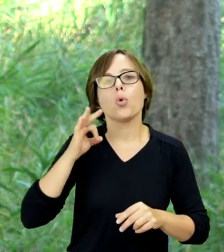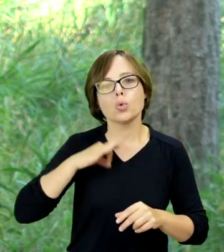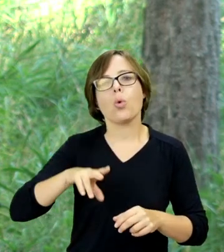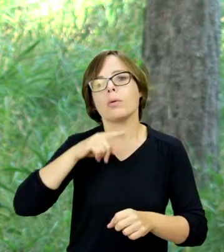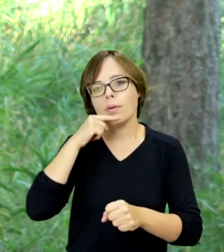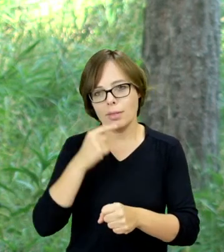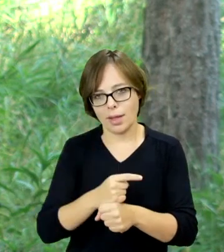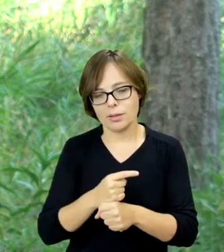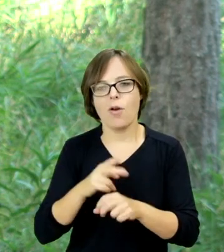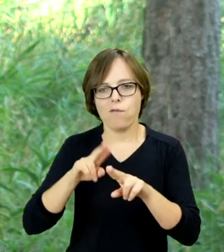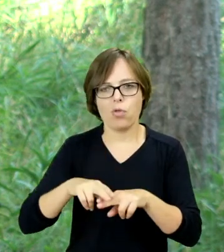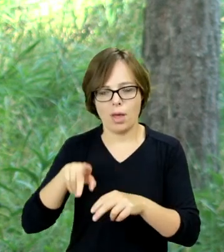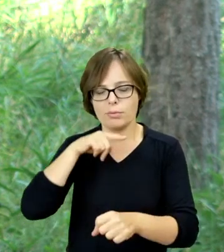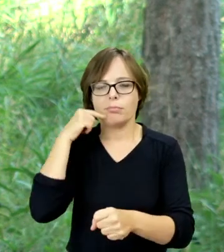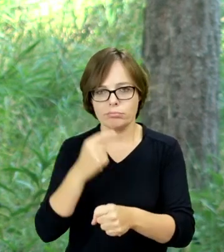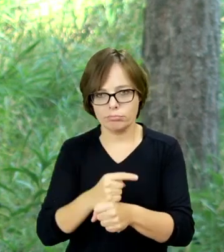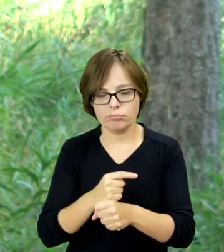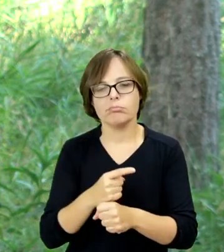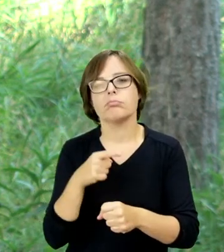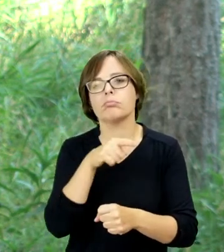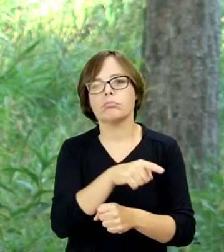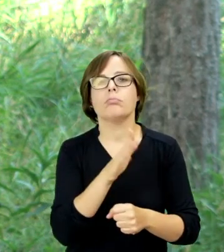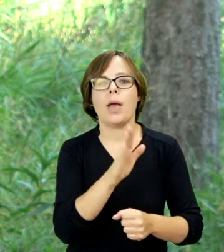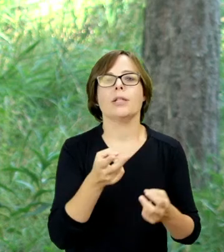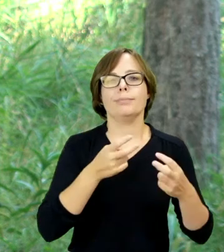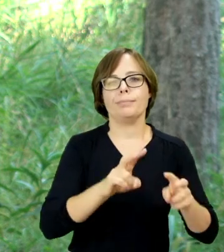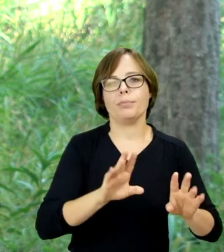fundacji przeznaczony na muzeum.